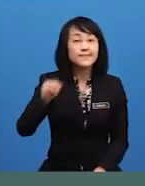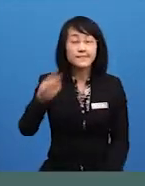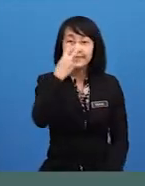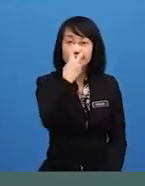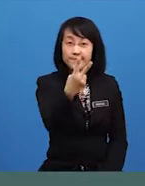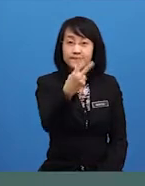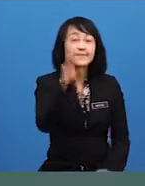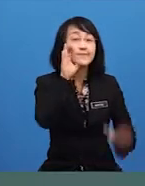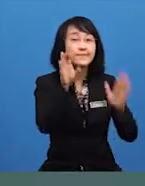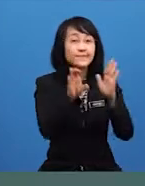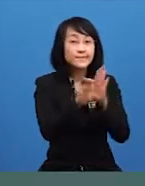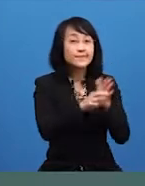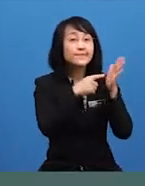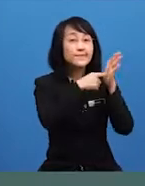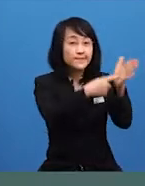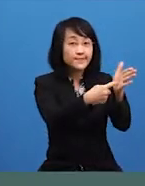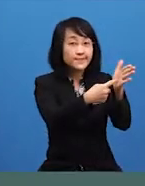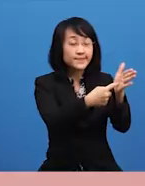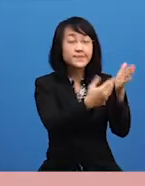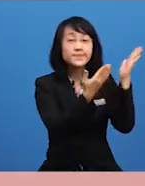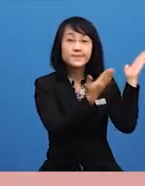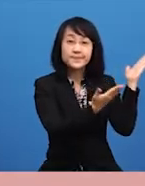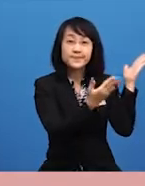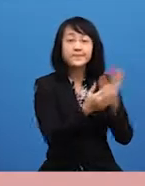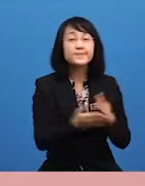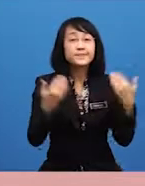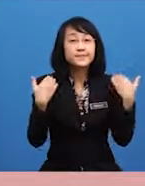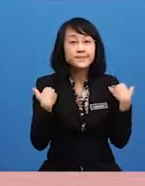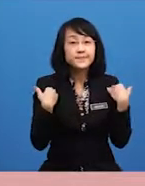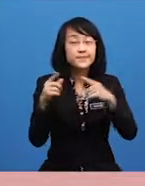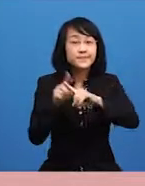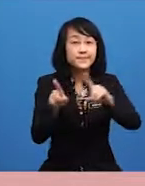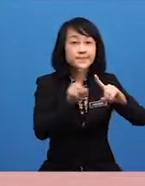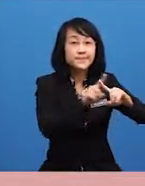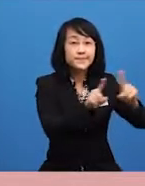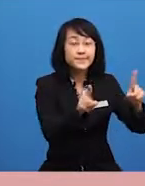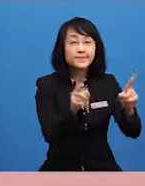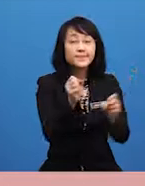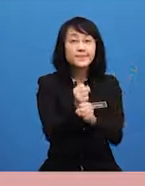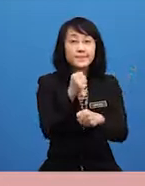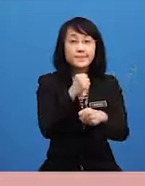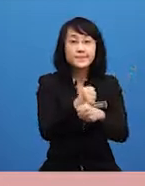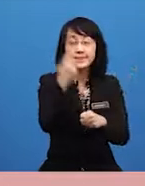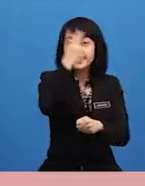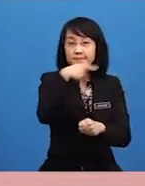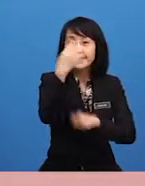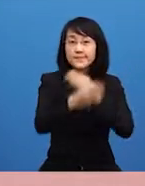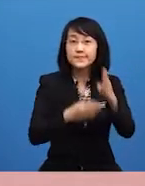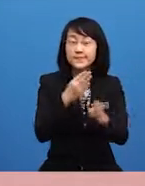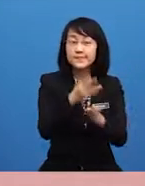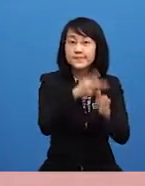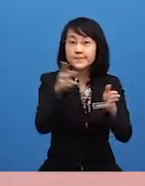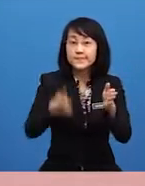lihat gambar yang terpapar pada skrin. Terdapat pelbagai bentuk muka bumi pinggir